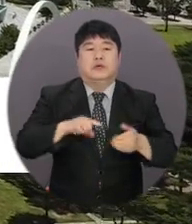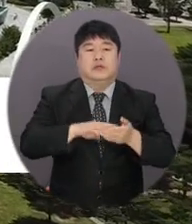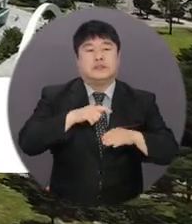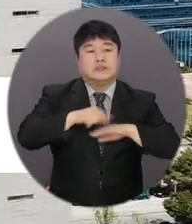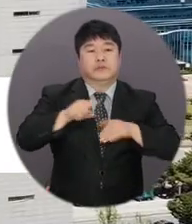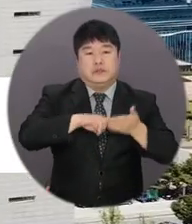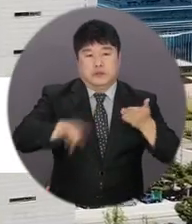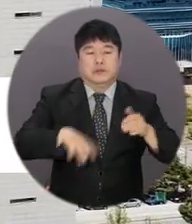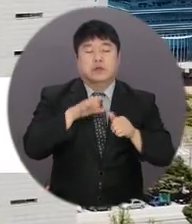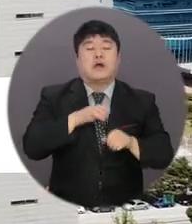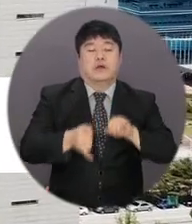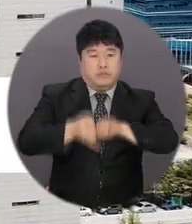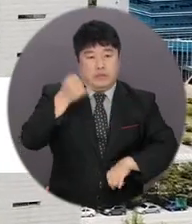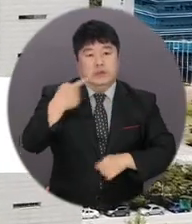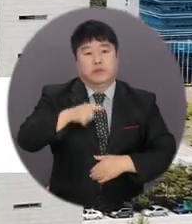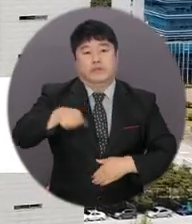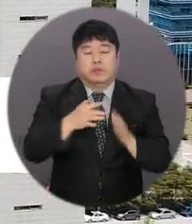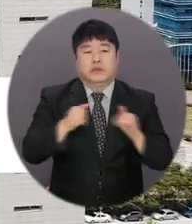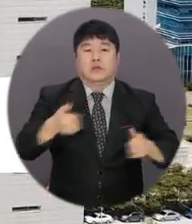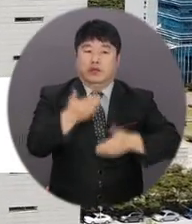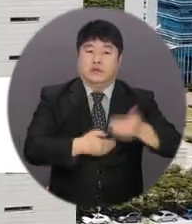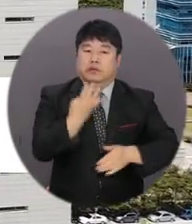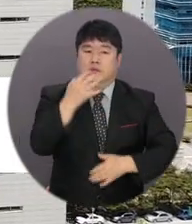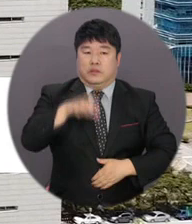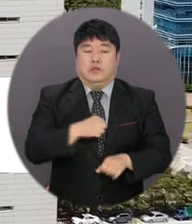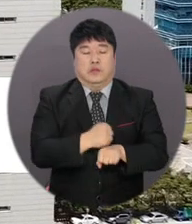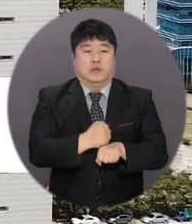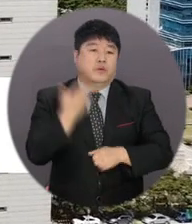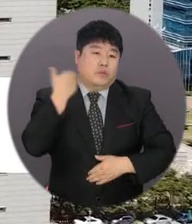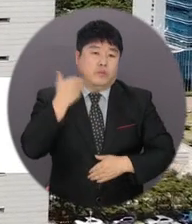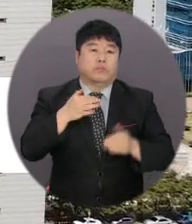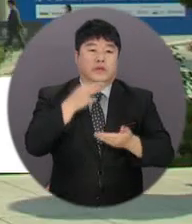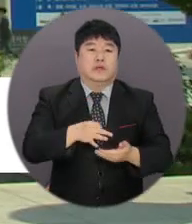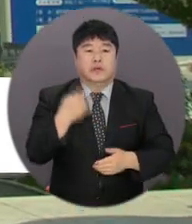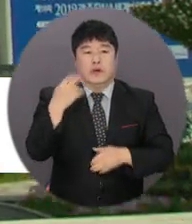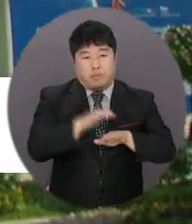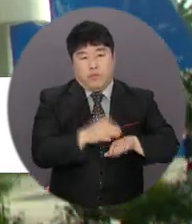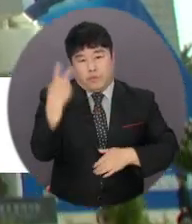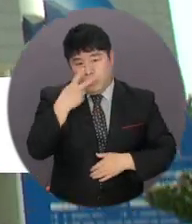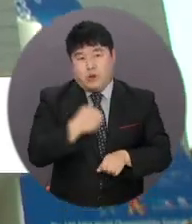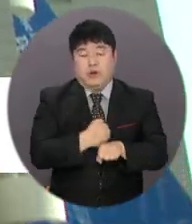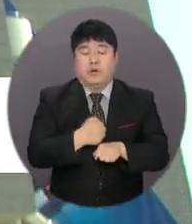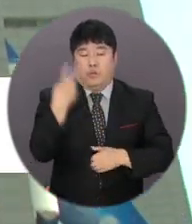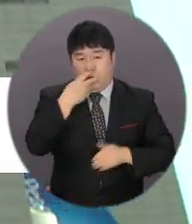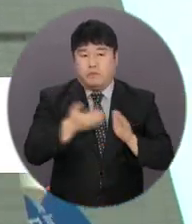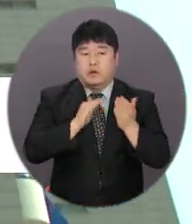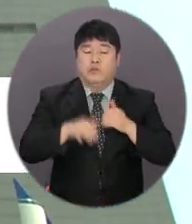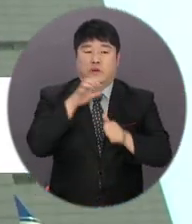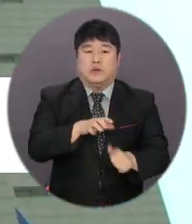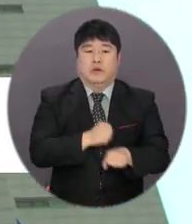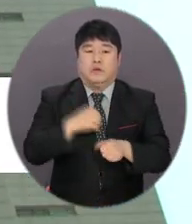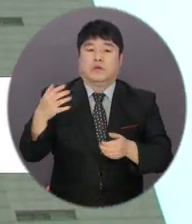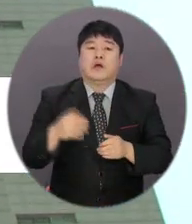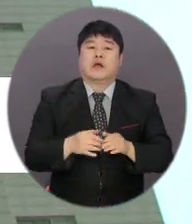체납자 1,100여 명을 대상으로 거래소 네 곳에 가상자산 보유 여부를 조회한 뒤 확인 즉시 압류해 체납액을